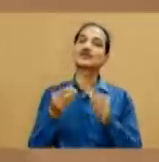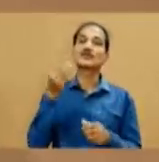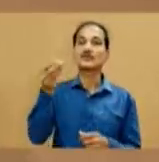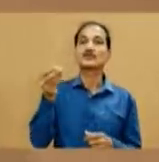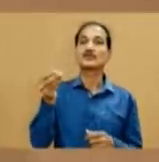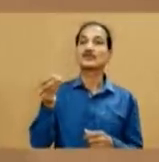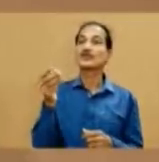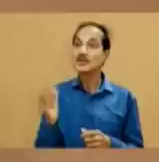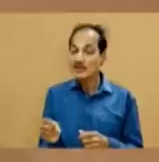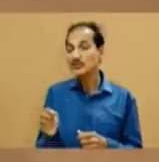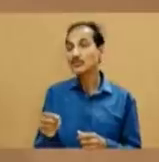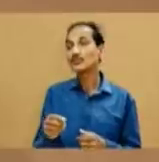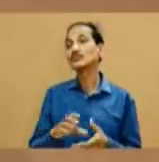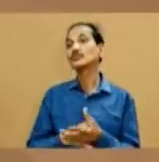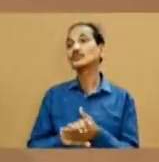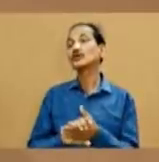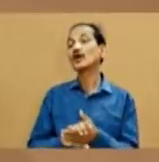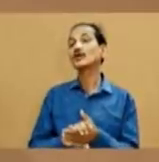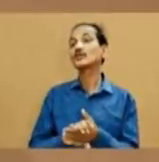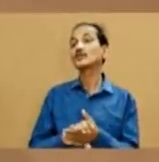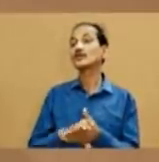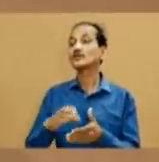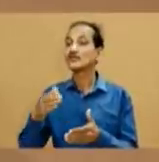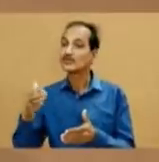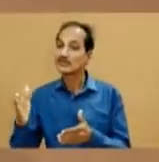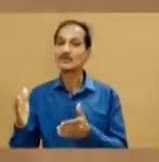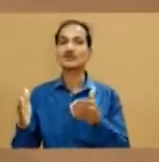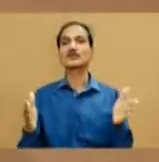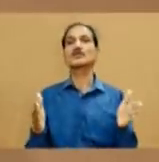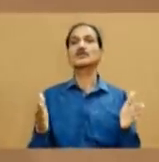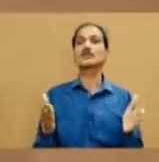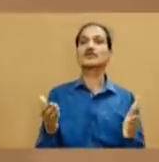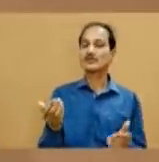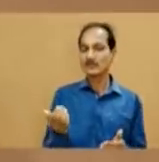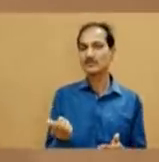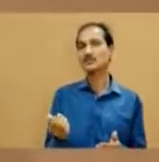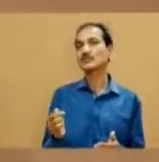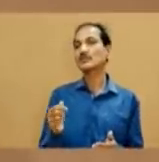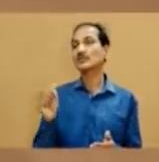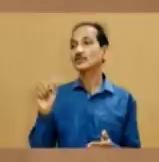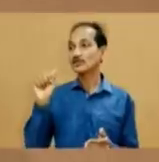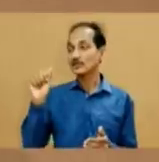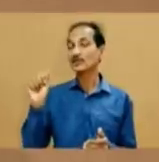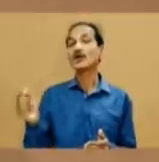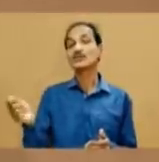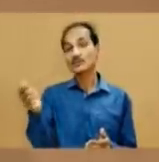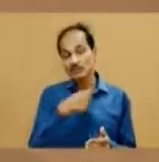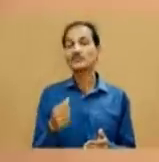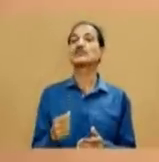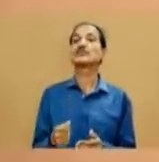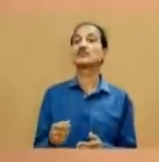ସଙ୍ଗରୋଧ ପାଇଁ ଯାହା ଦେଇଛନ୍ତି ସେଇଟା ଆମ ସମସ୍ତଙ୍କ ପାଇଁ ଜରୁରୀ ଅଟେ।